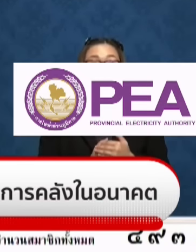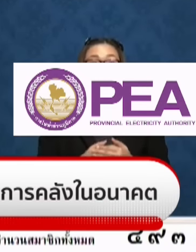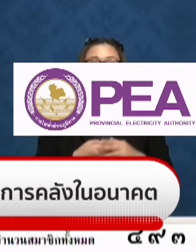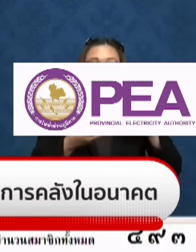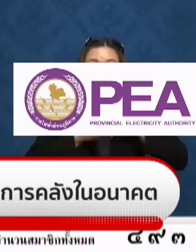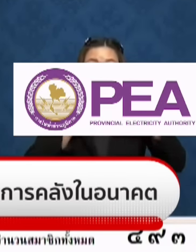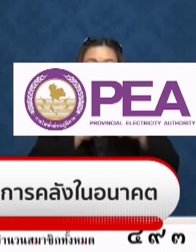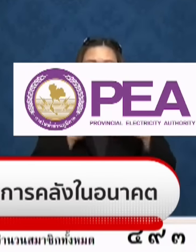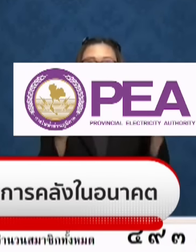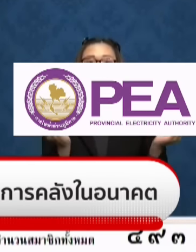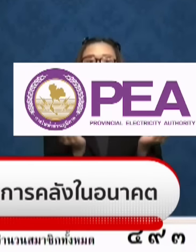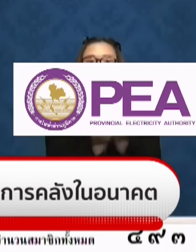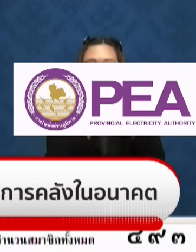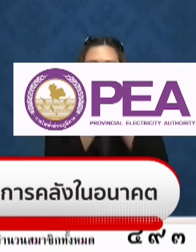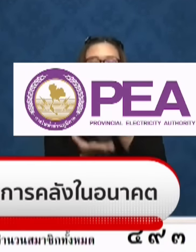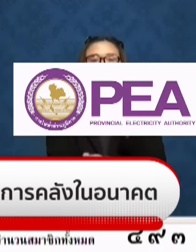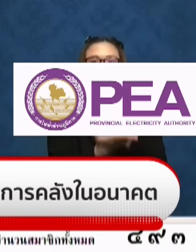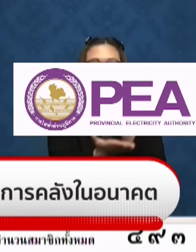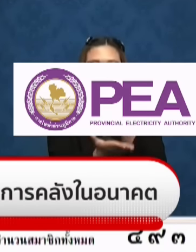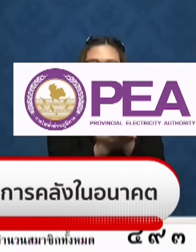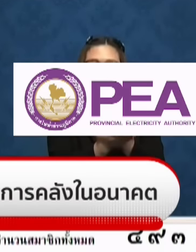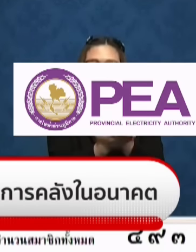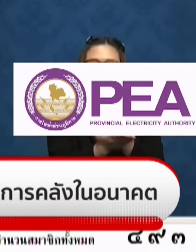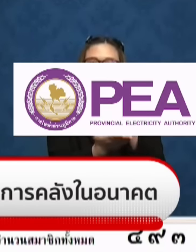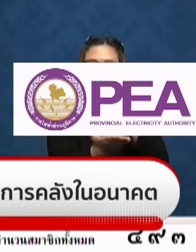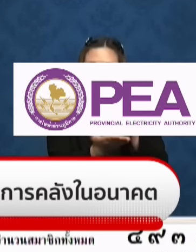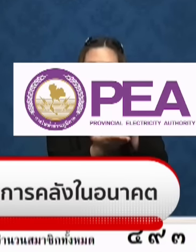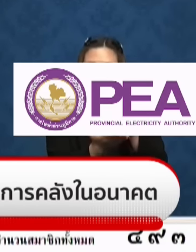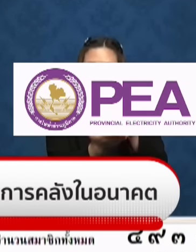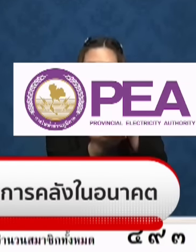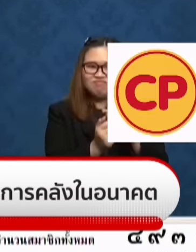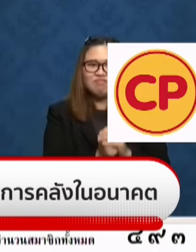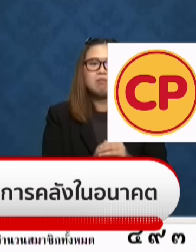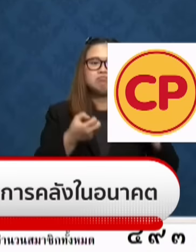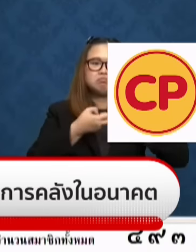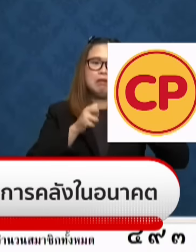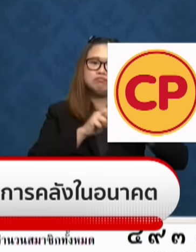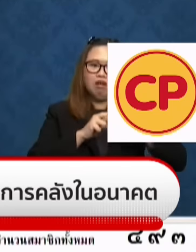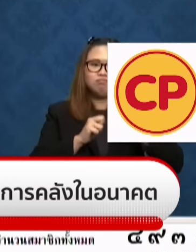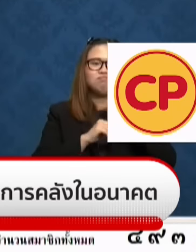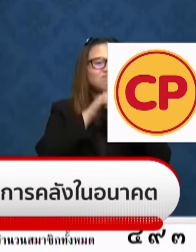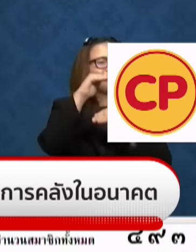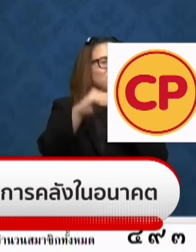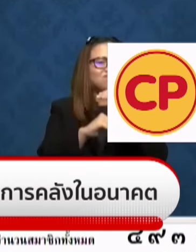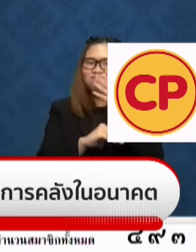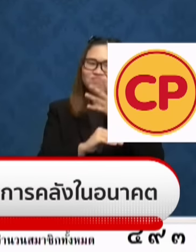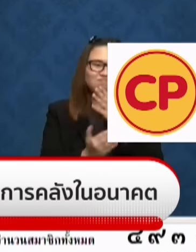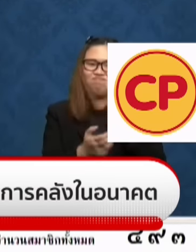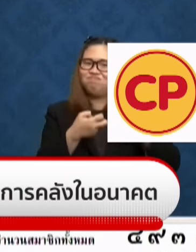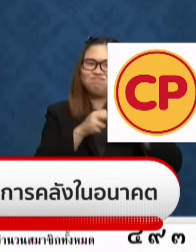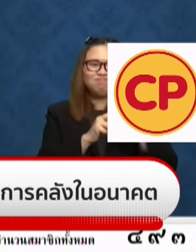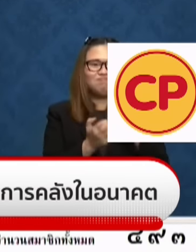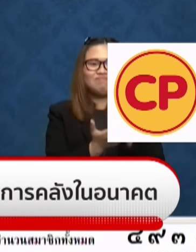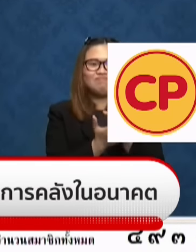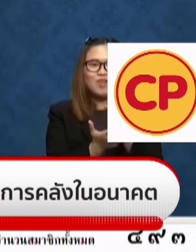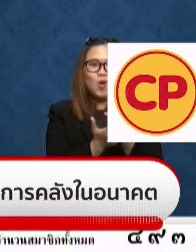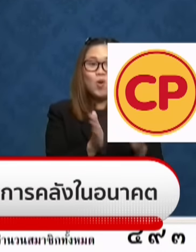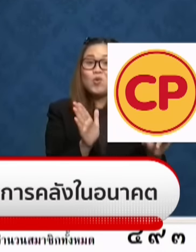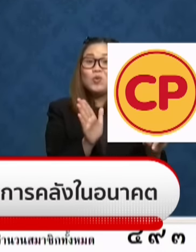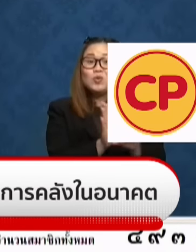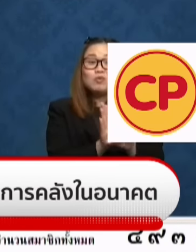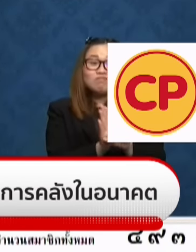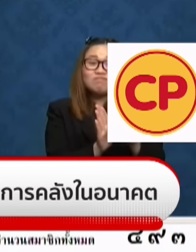างการคลังก็จะพัฒนากลายเป็นความเสี่ยงทางการคลังและสุดท้ายนำไปสู่วิกฤ